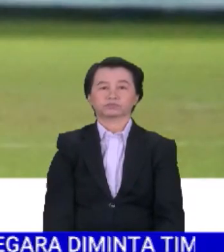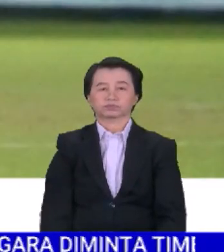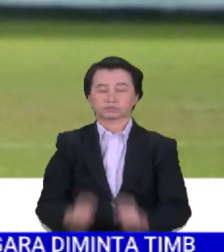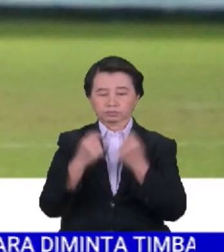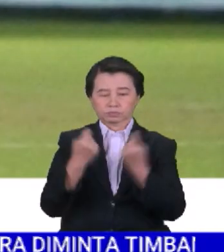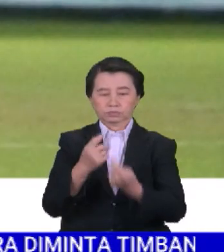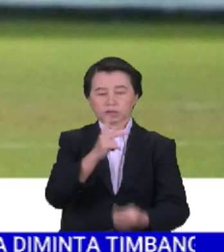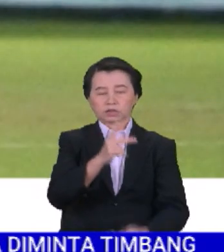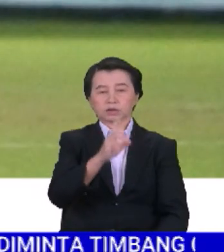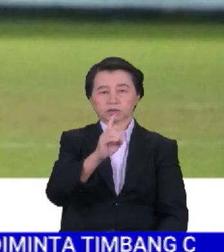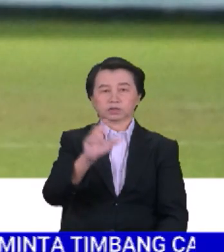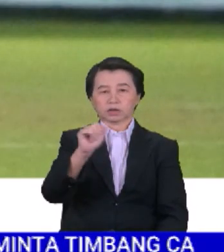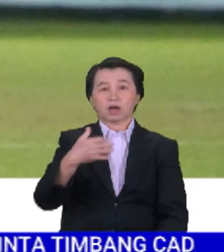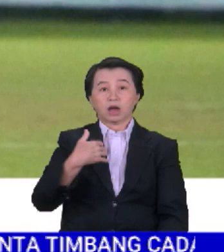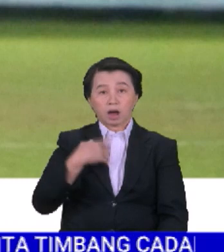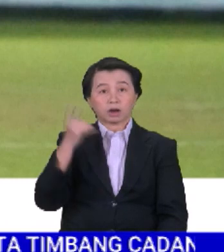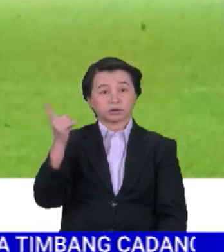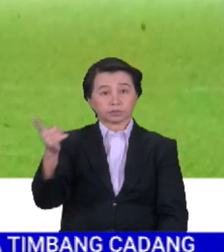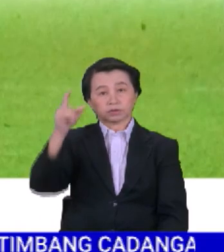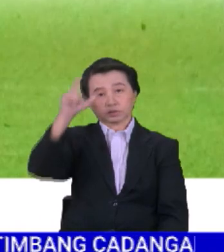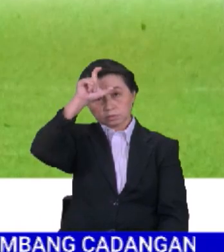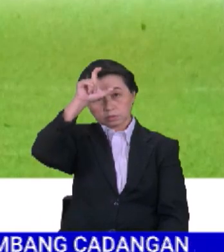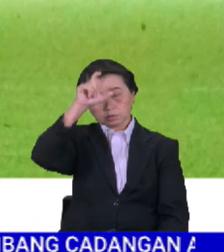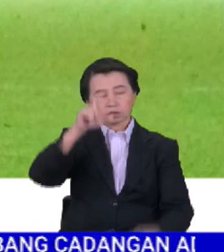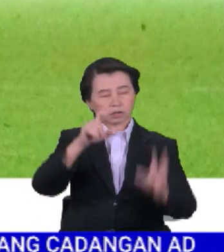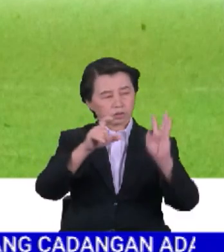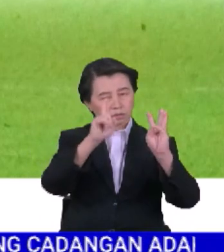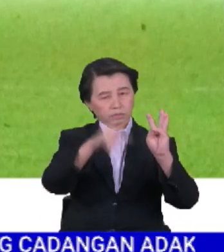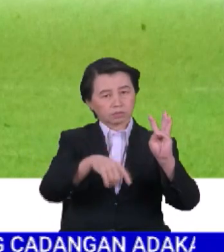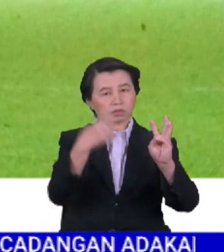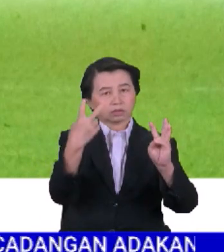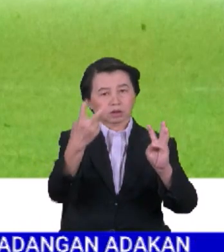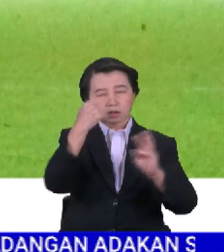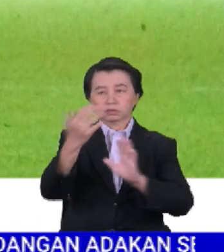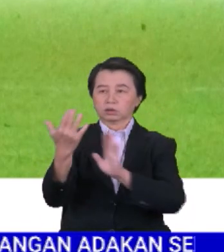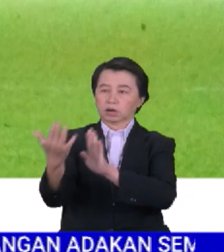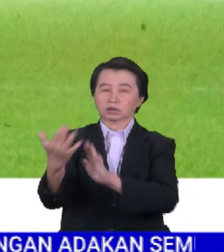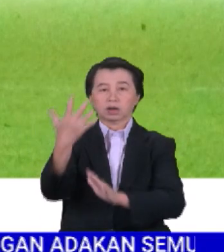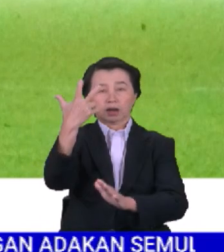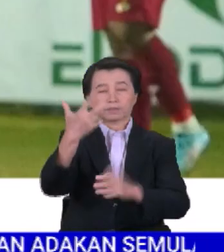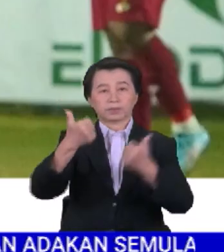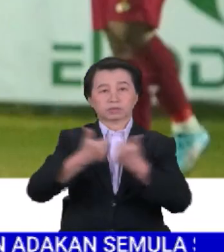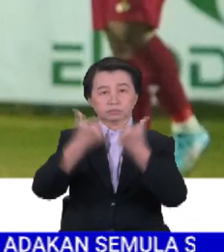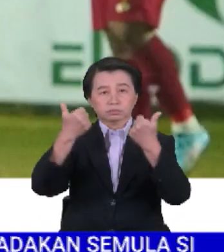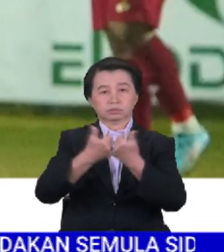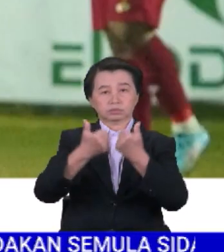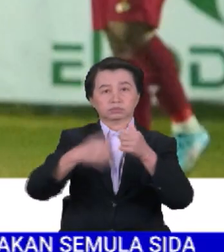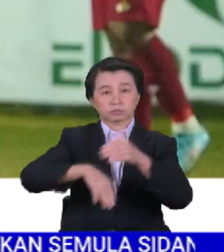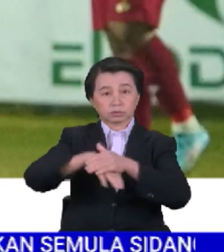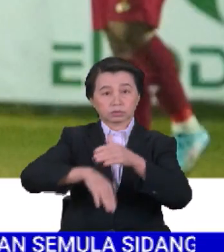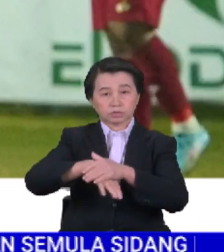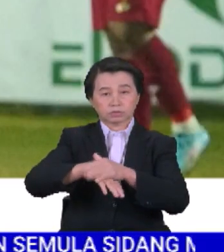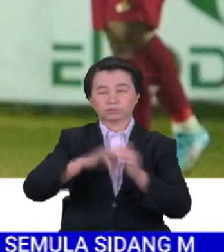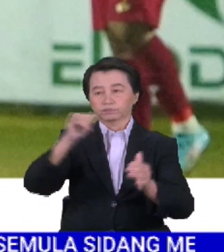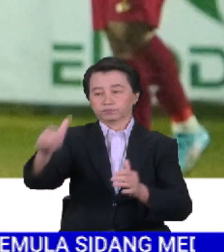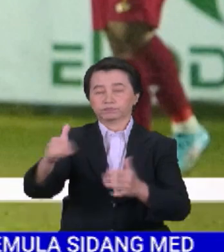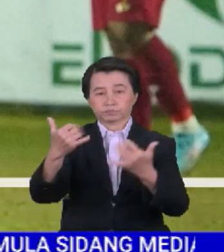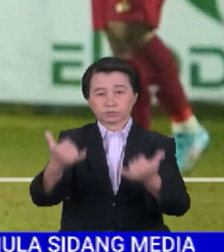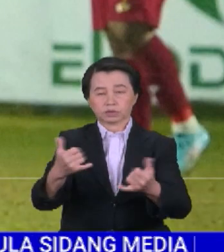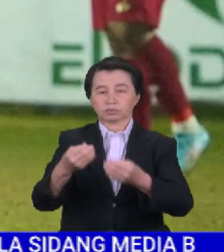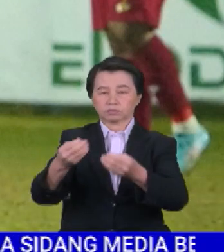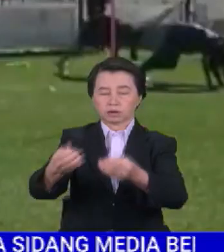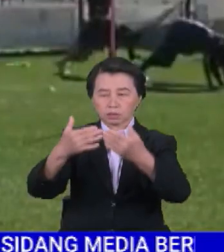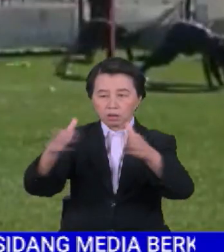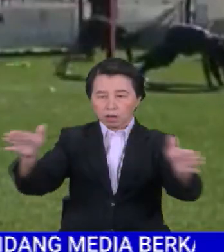Skuad KDAFC berada di Antalya sejak 6 Februari lalu bagi menghadapi 4 perlawanan persahabatan. Siri jelajah kali ini